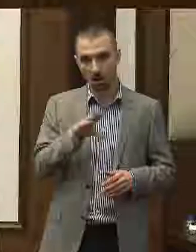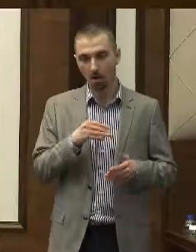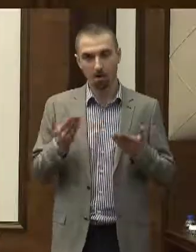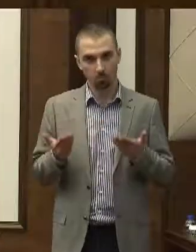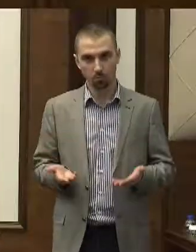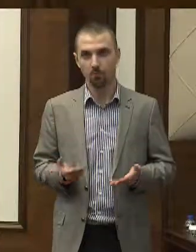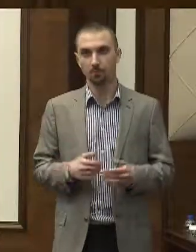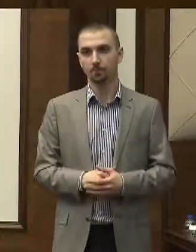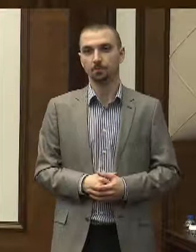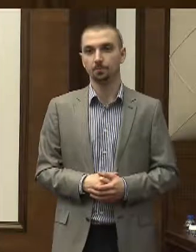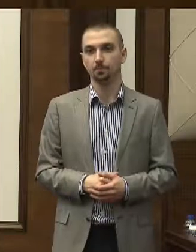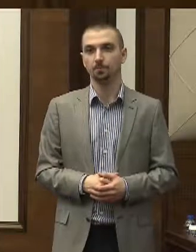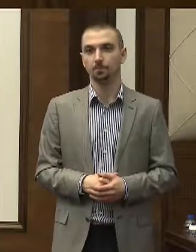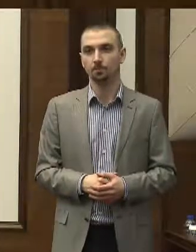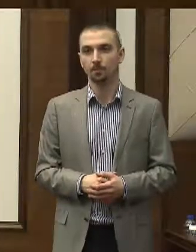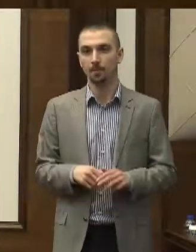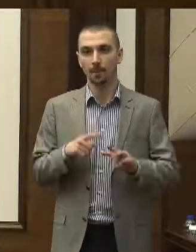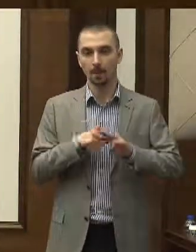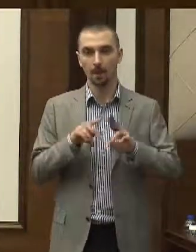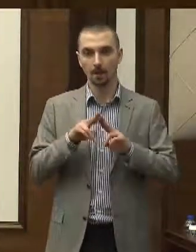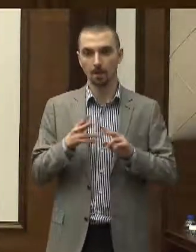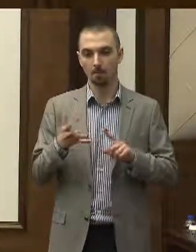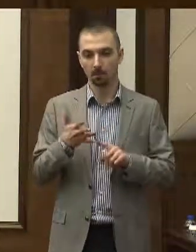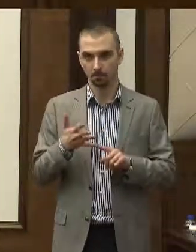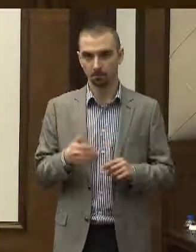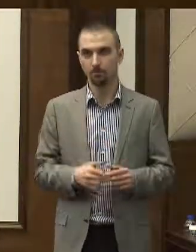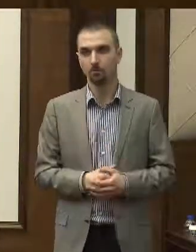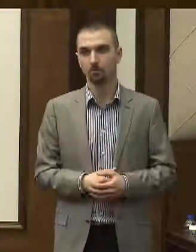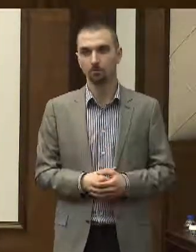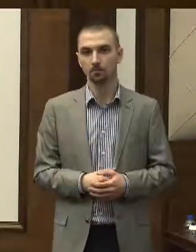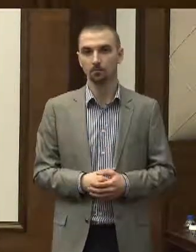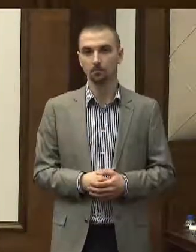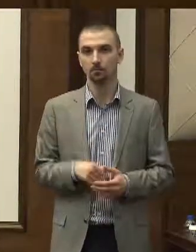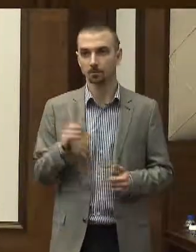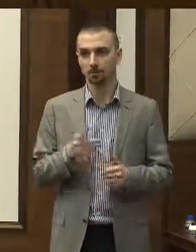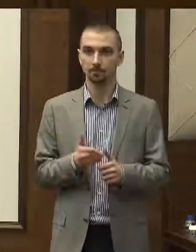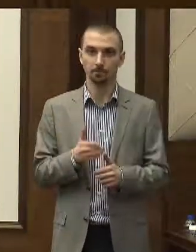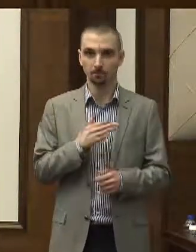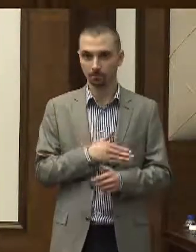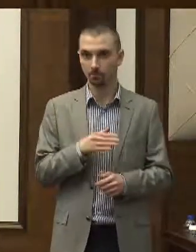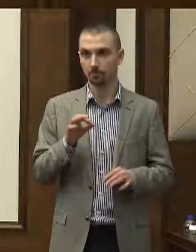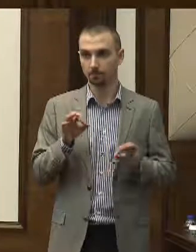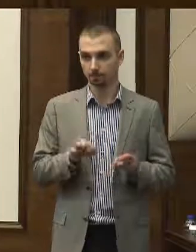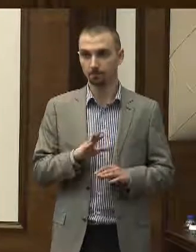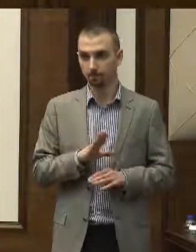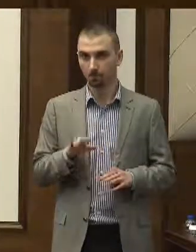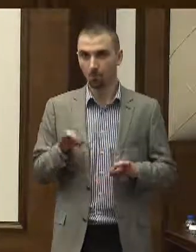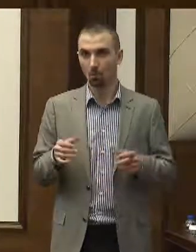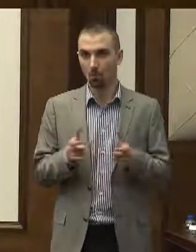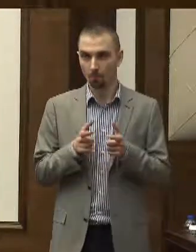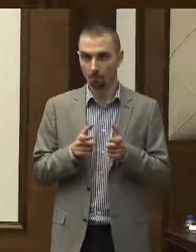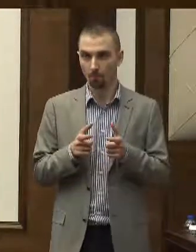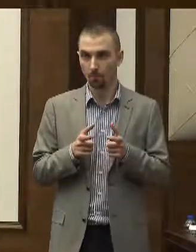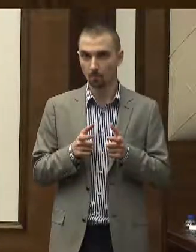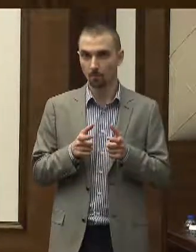edilmiştir. Gündemin ek 5. maddesi olarak. Peki bir önceki bu gündemin bu şekilde meclis toplantısının bu şekilde